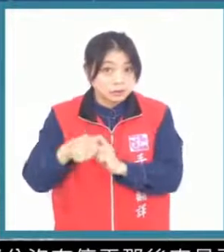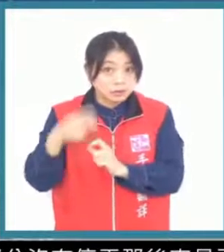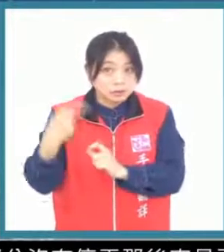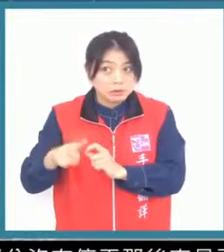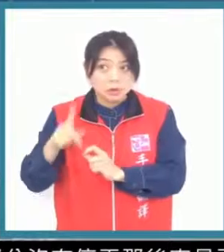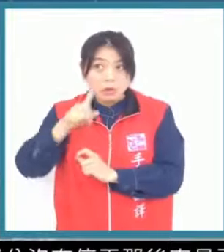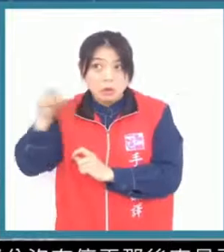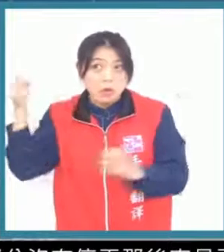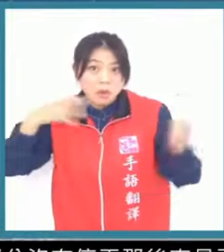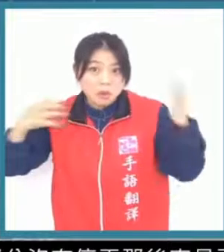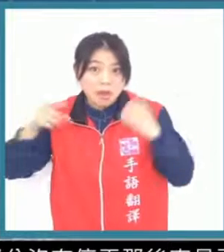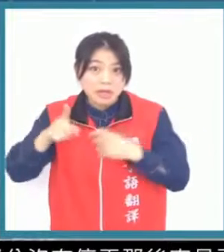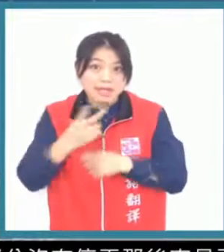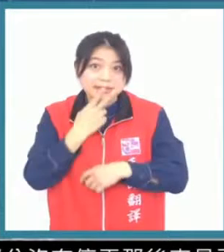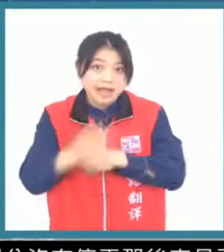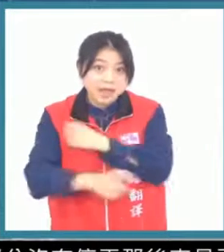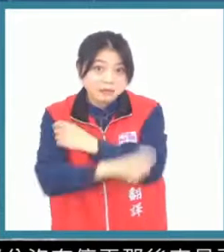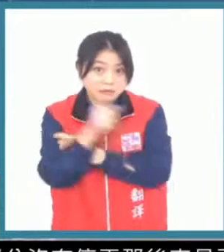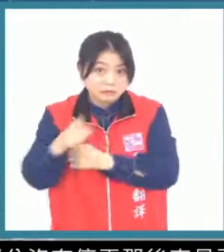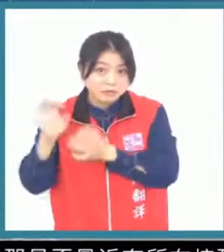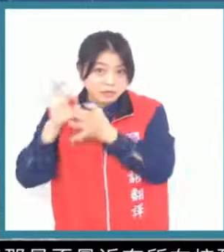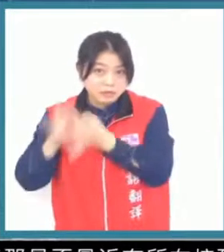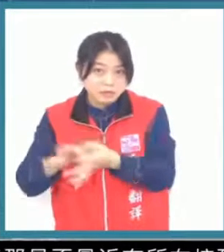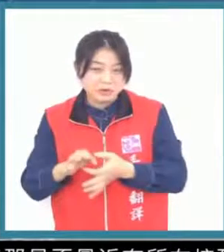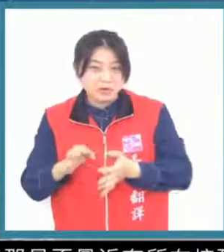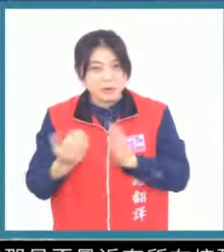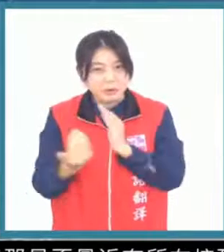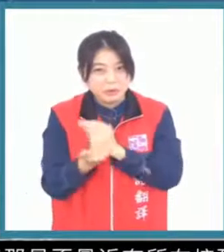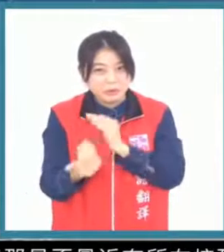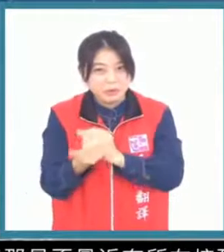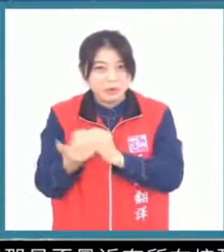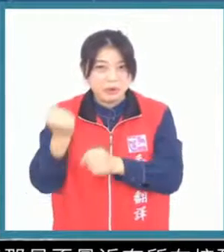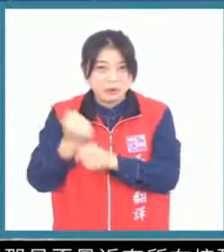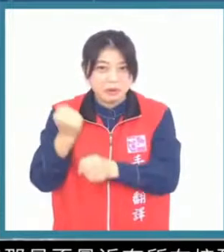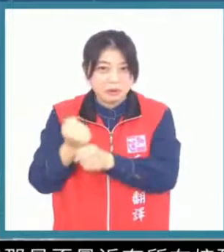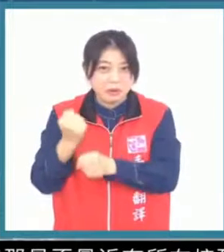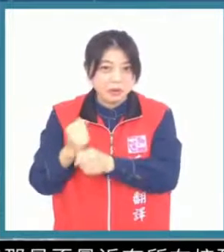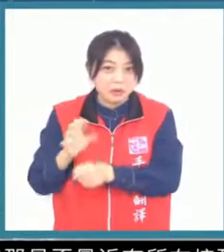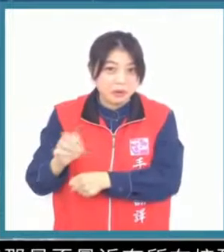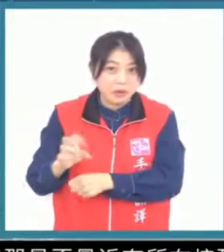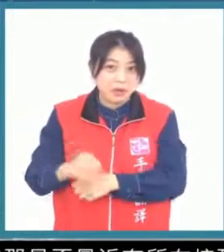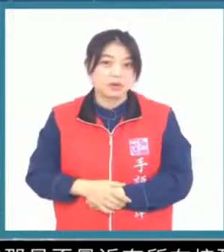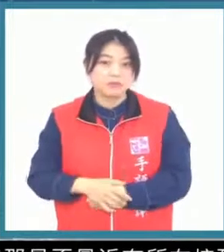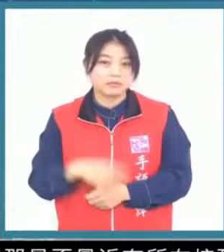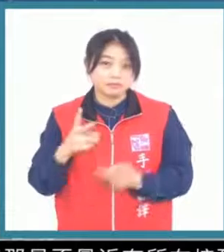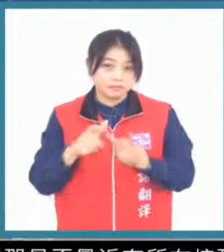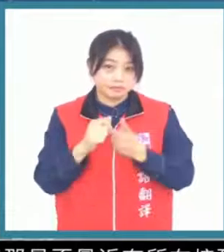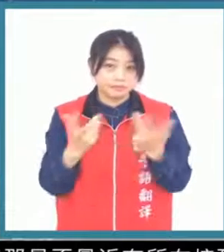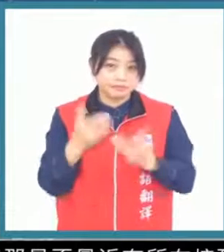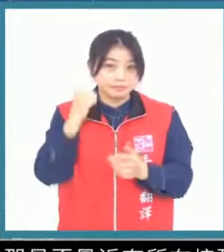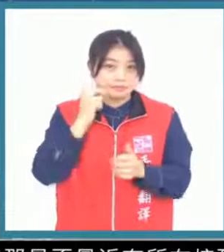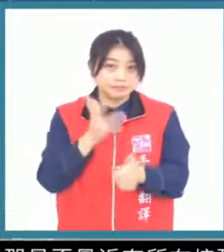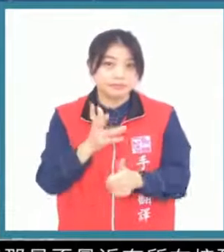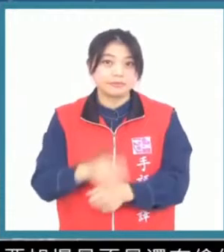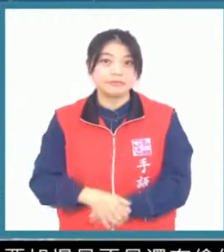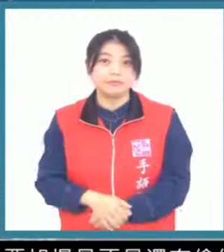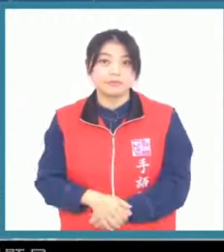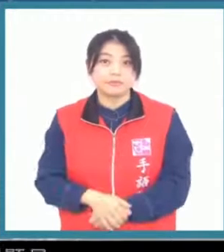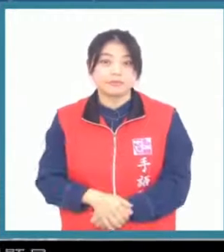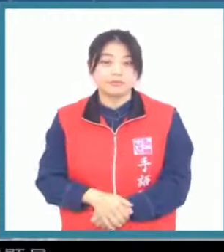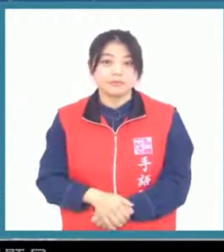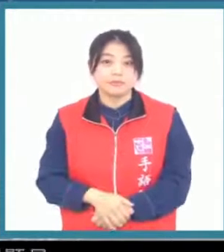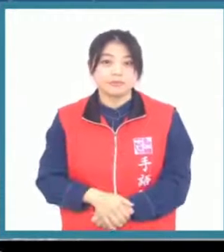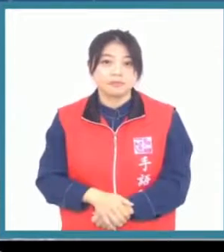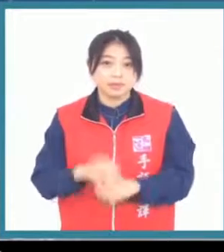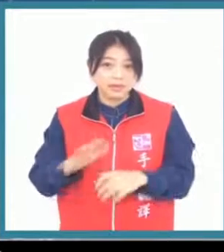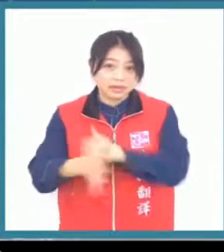到发现说亚旭厂是不是还有偷偷复工的状况？那第二个问题是目前员